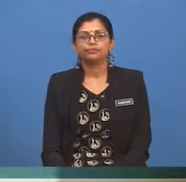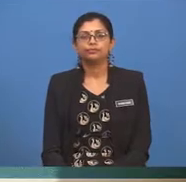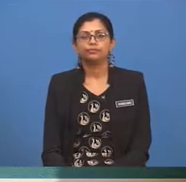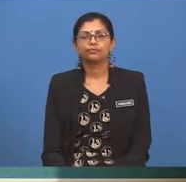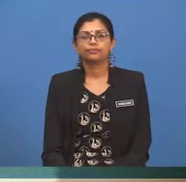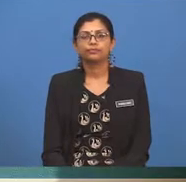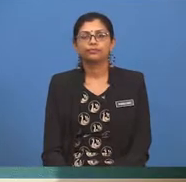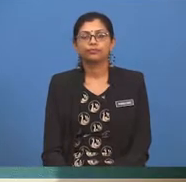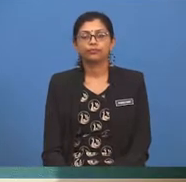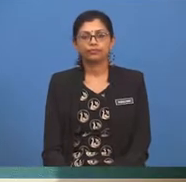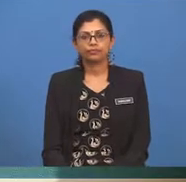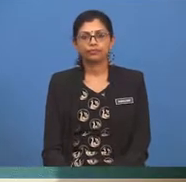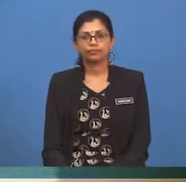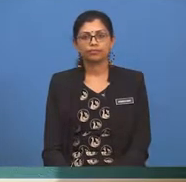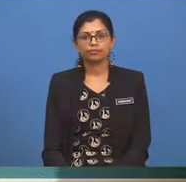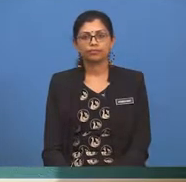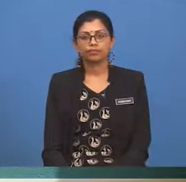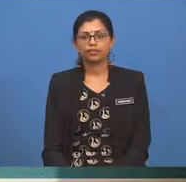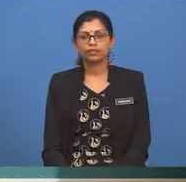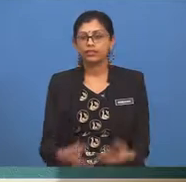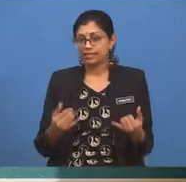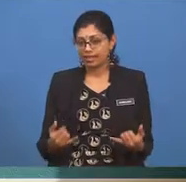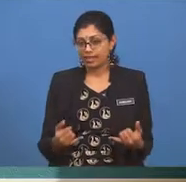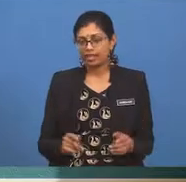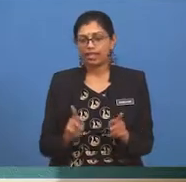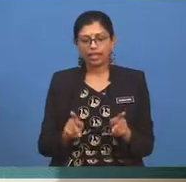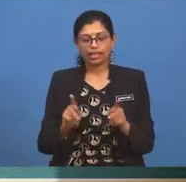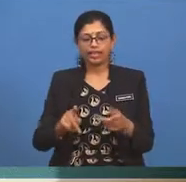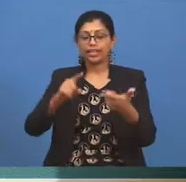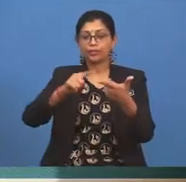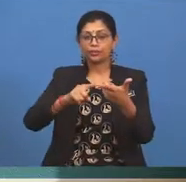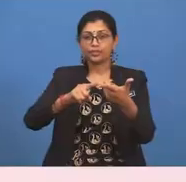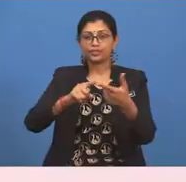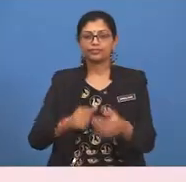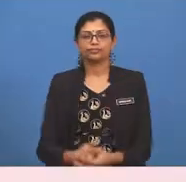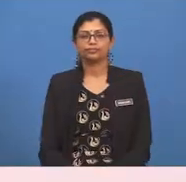Tanpa melengahkan masa, terus kita ke kaedah kedua.